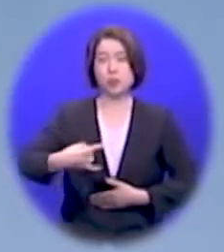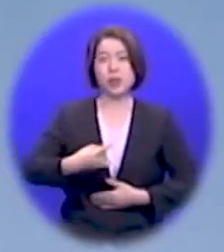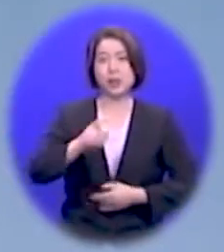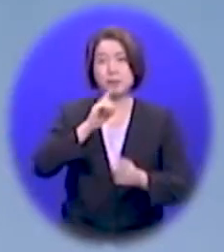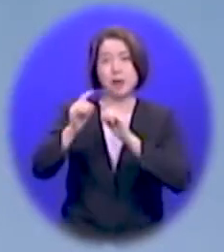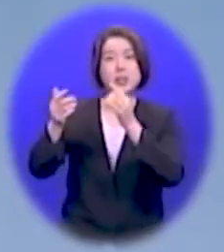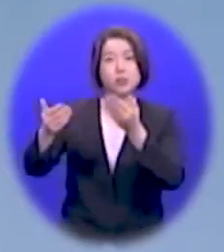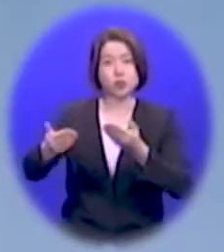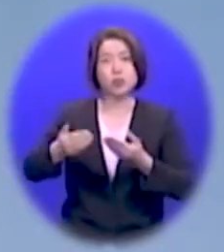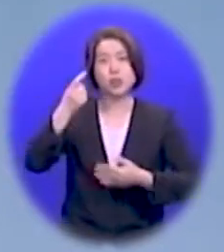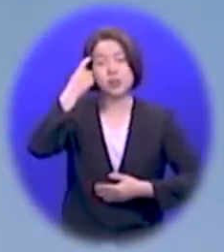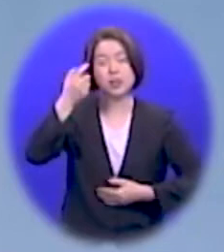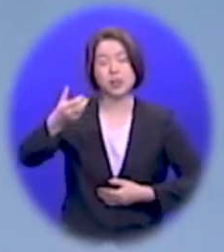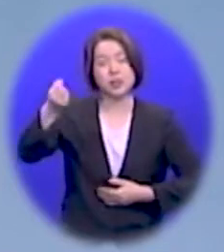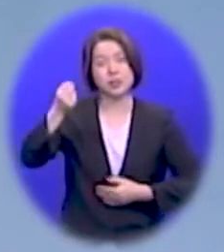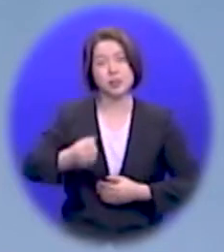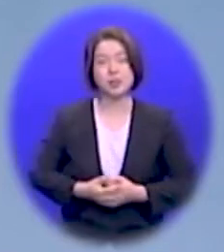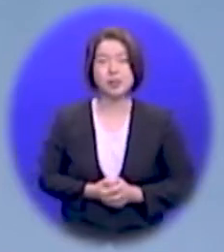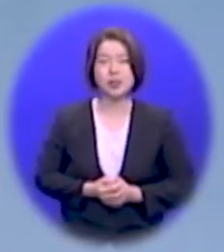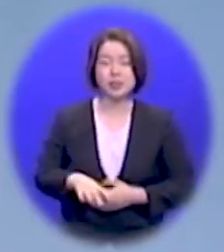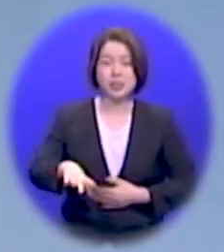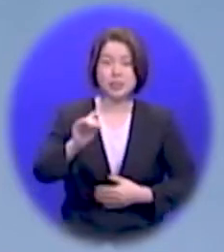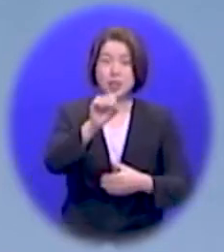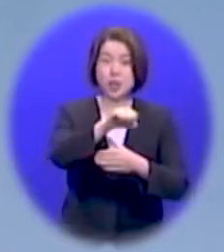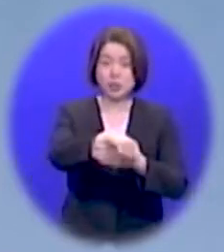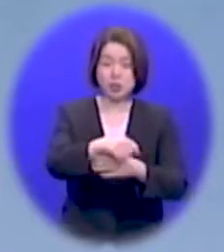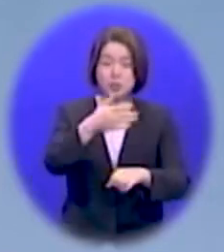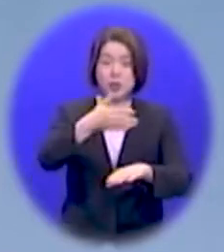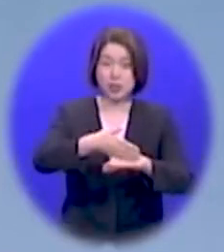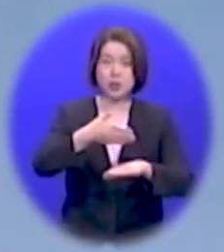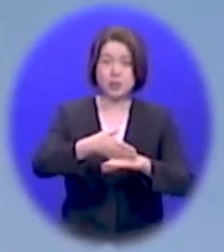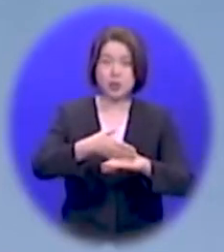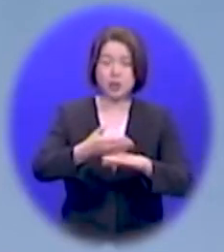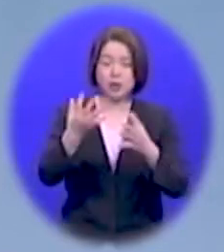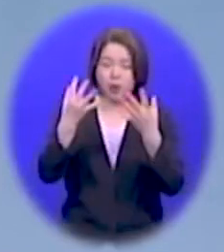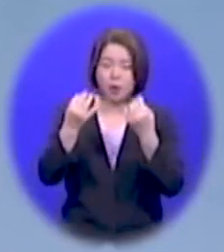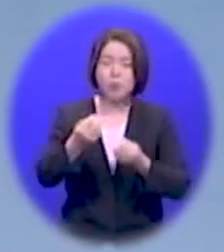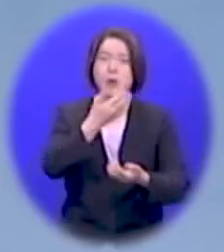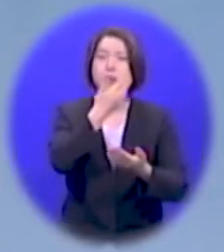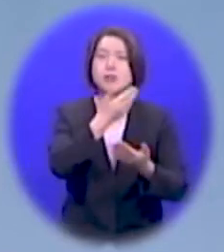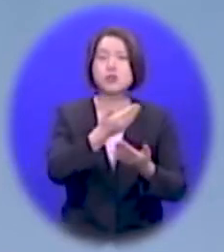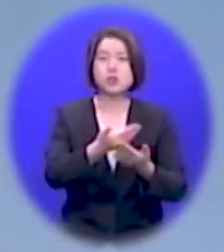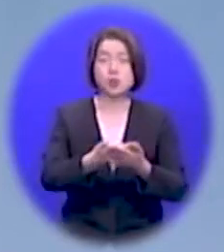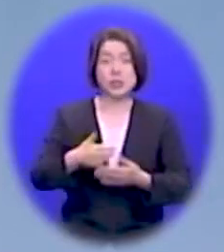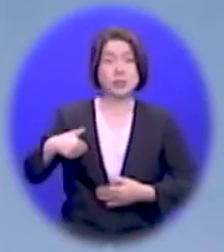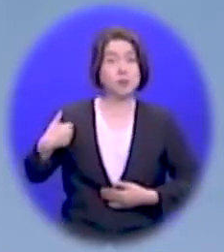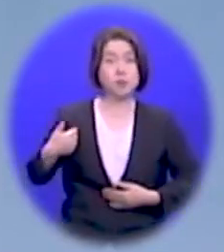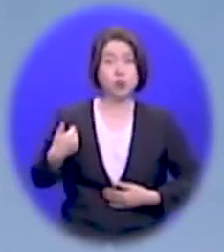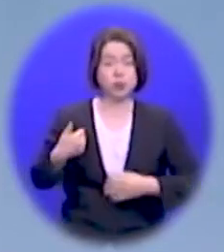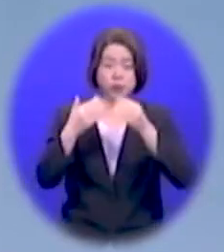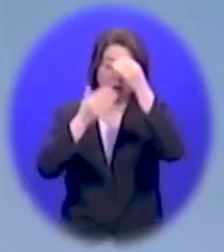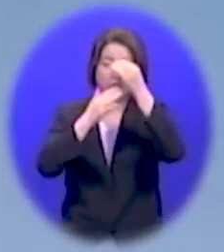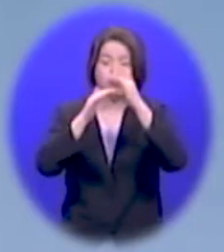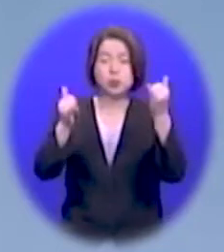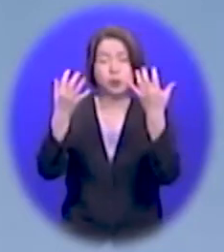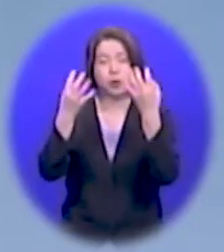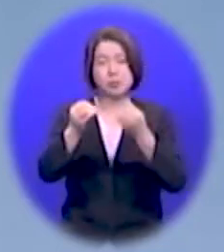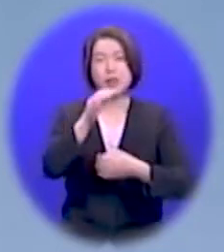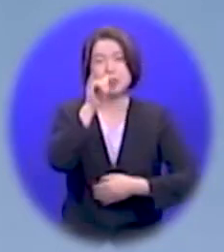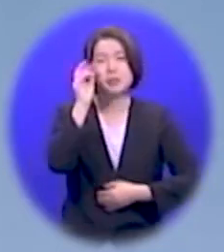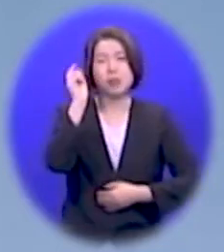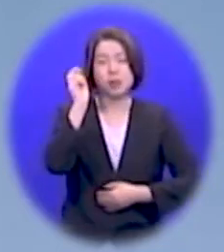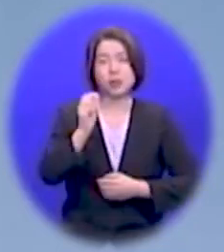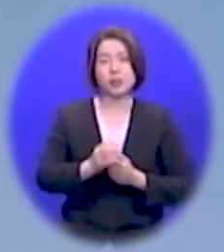생각이 듭니다 첫 열매 감사가 얼마나 중요한지 모르는 성도들이 참 많습니다